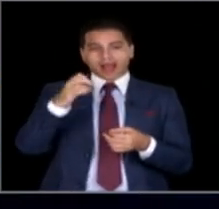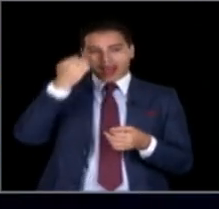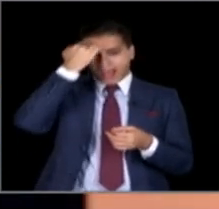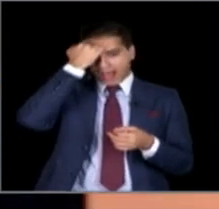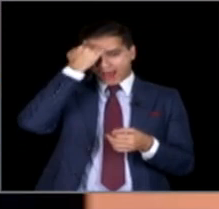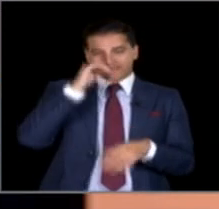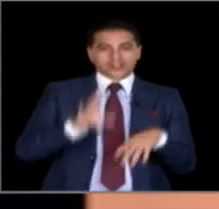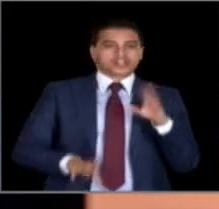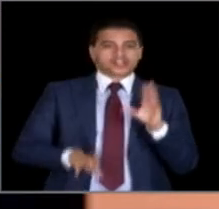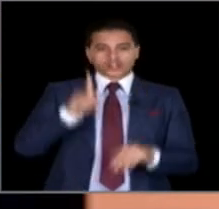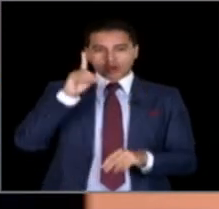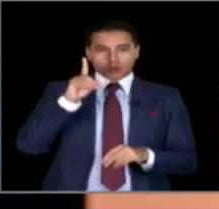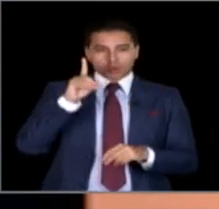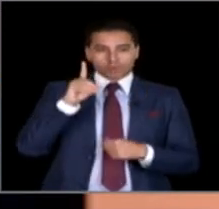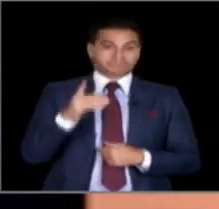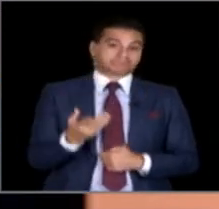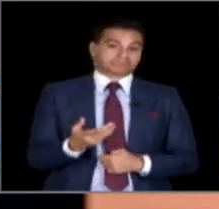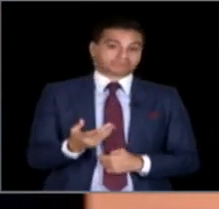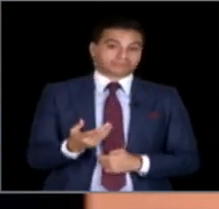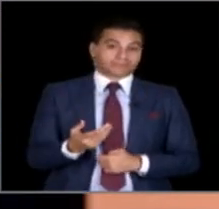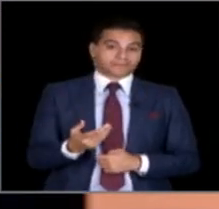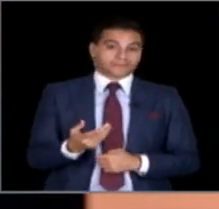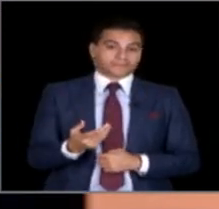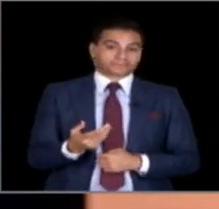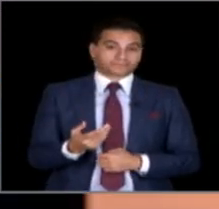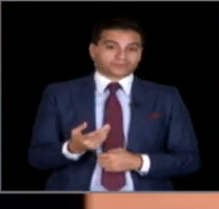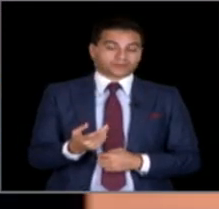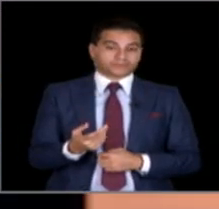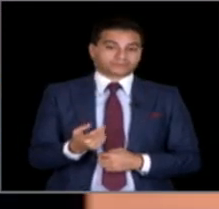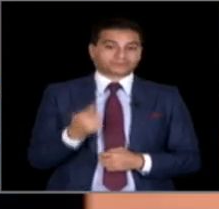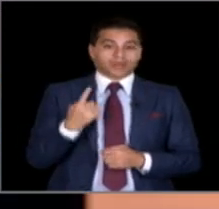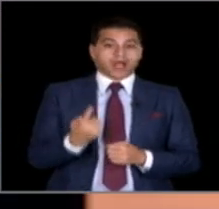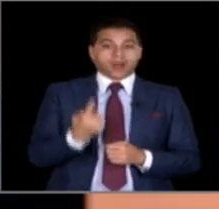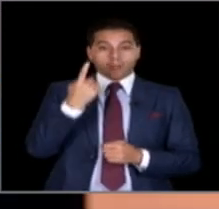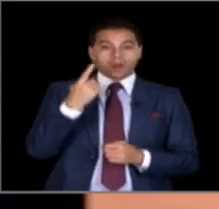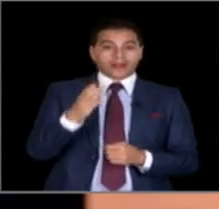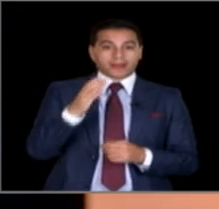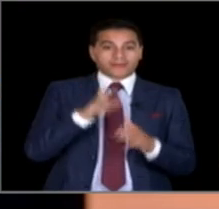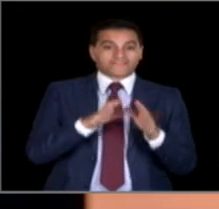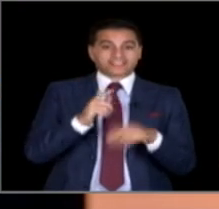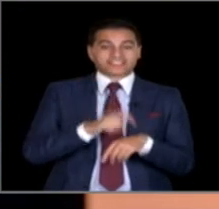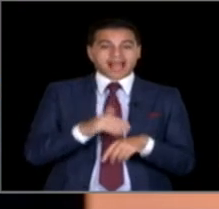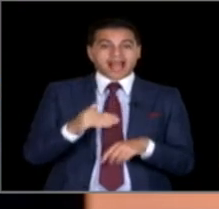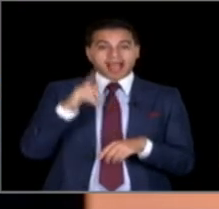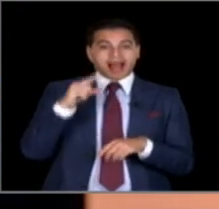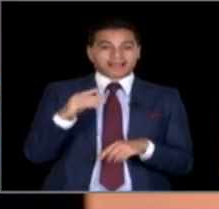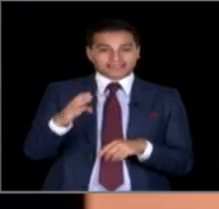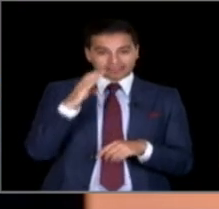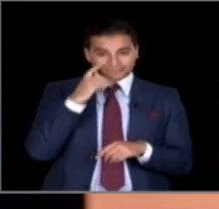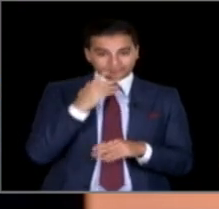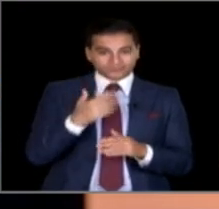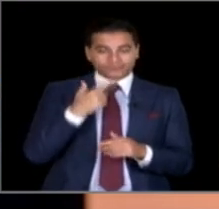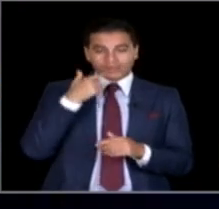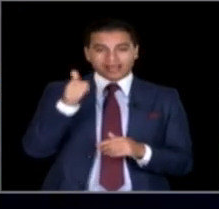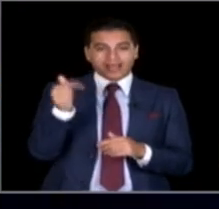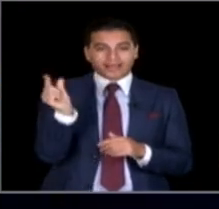1,700,000 طن. خالد إبراهيم، أول إجابة لفريق الساعة. بسم الله الرحمن الرحيم. إجابتك.